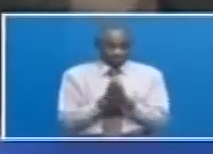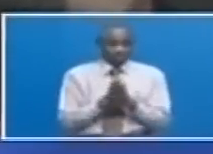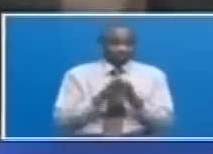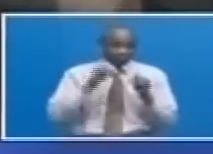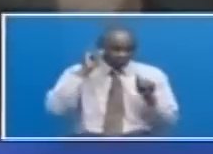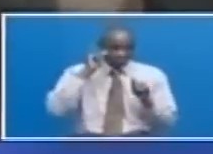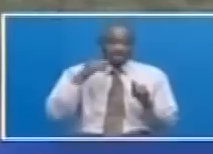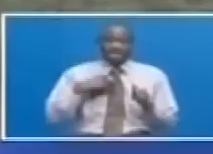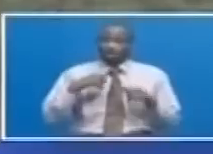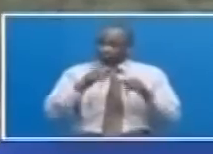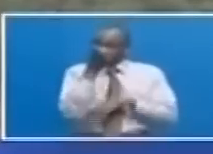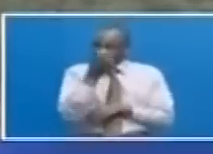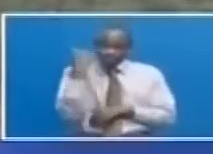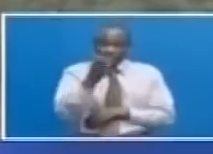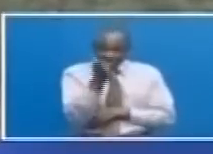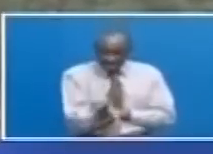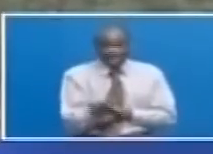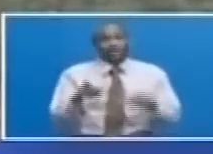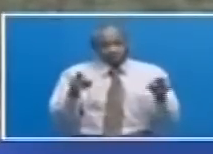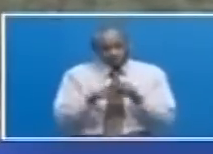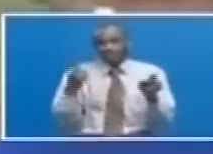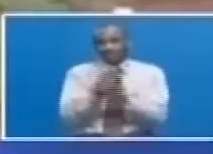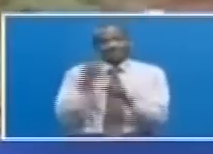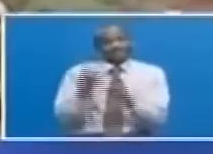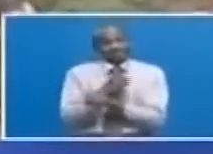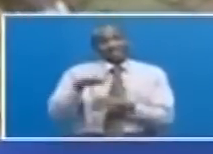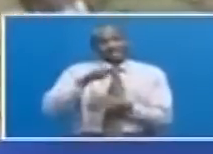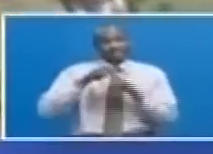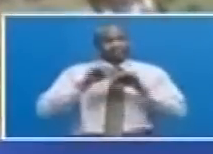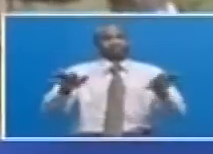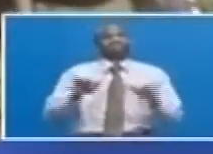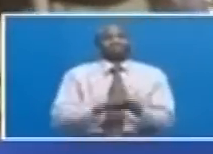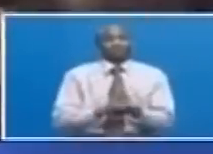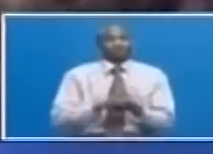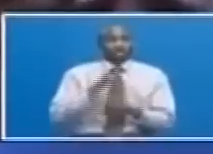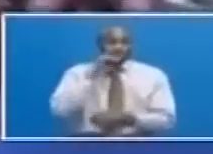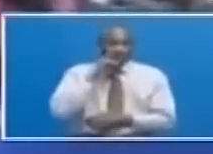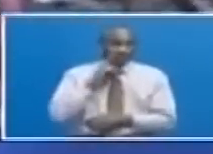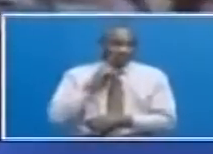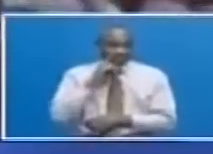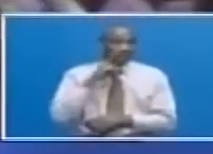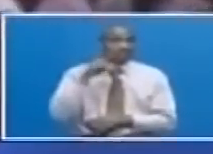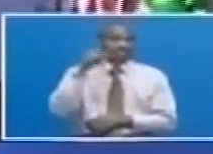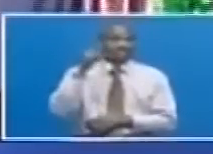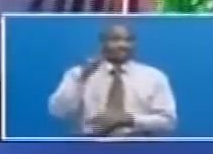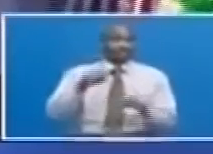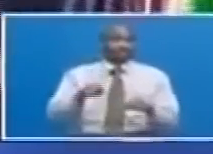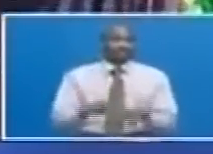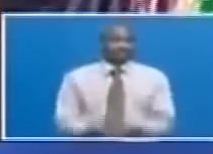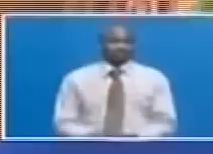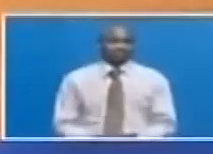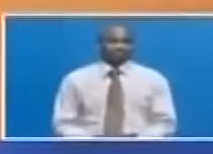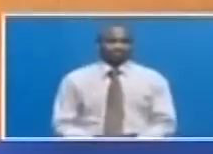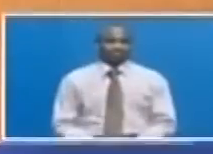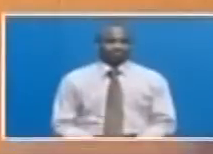usitishwe, si hapa tu Kuria bali pia katika maeneo mengi nchini. Lofti Matambo, KTN Leo.